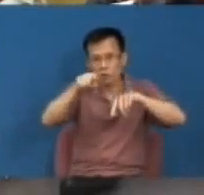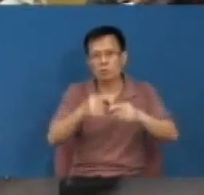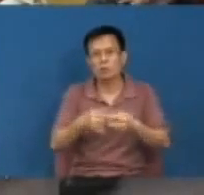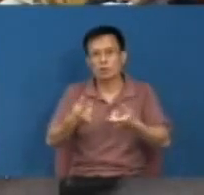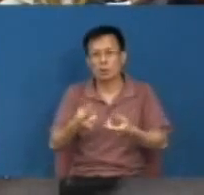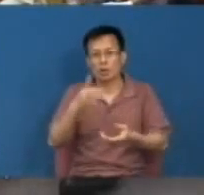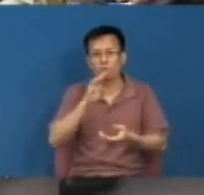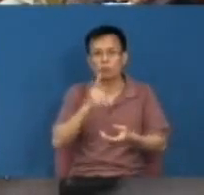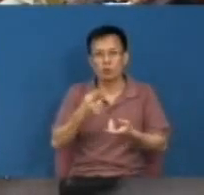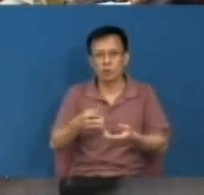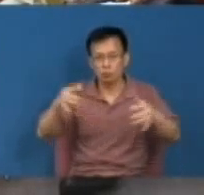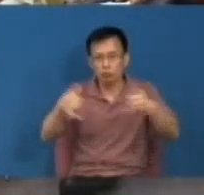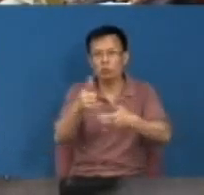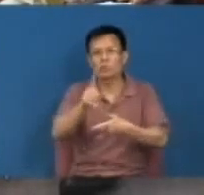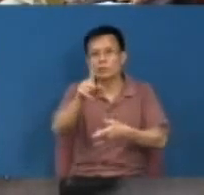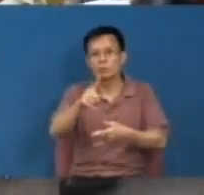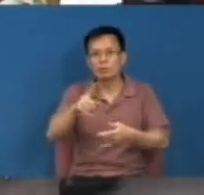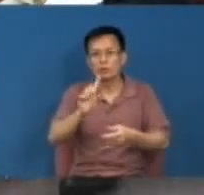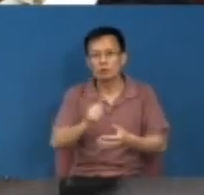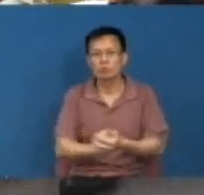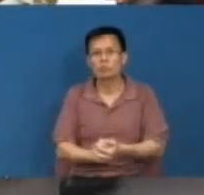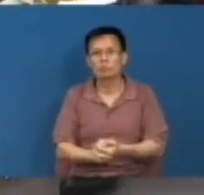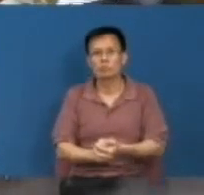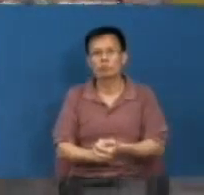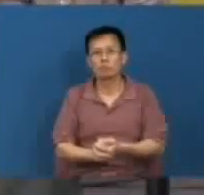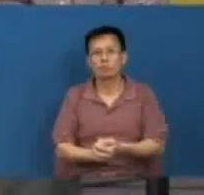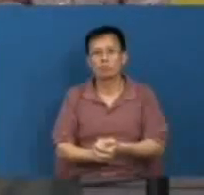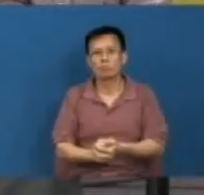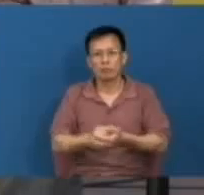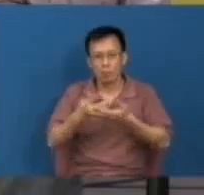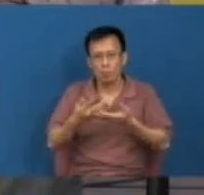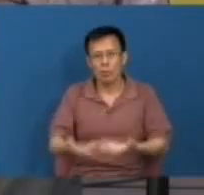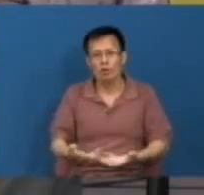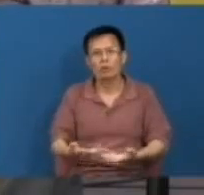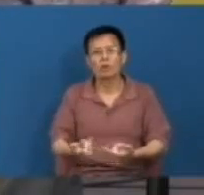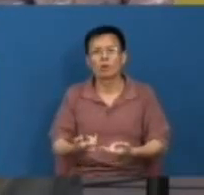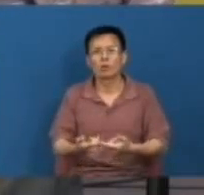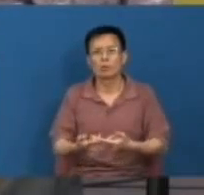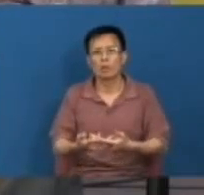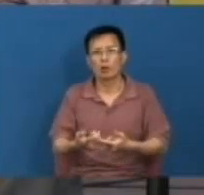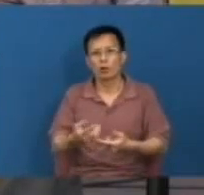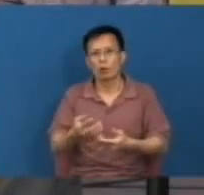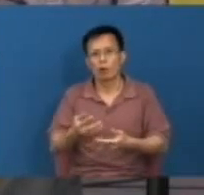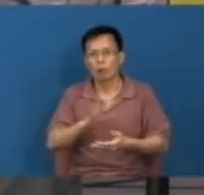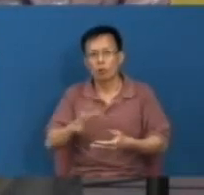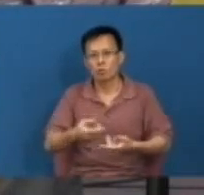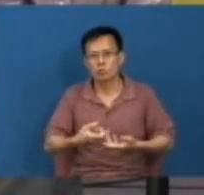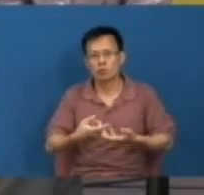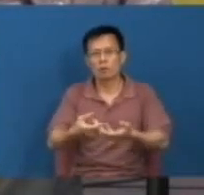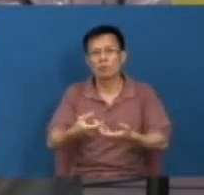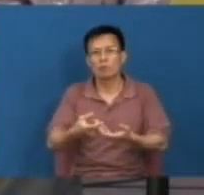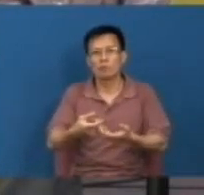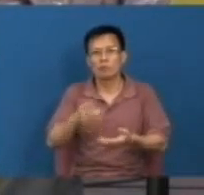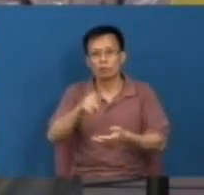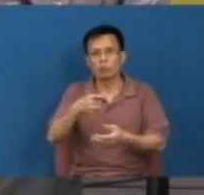果你遇到同樣嘅租約，你會點樣啦？ 此外亦都要提到咧，就係、是當其時咧，佢就話我唔可以有租金收入啦。咁於